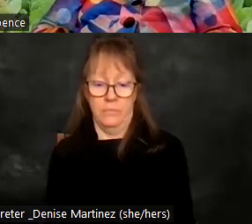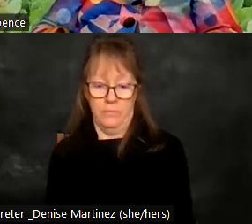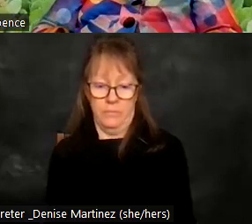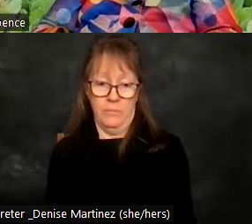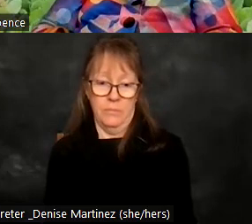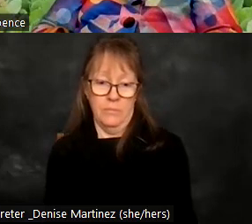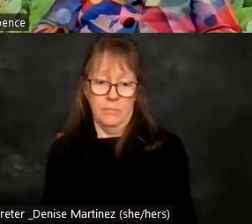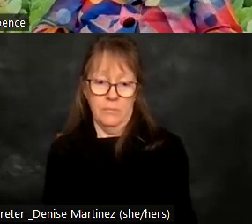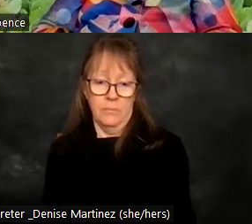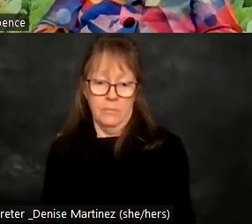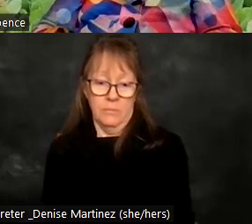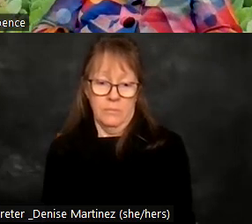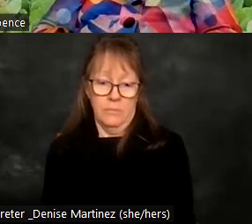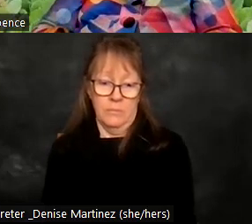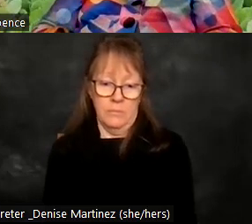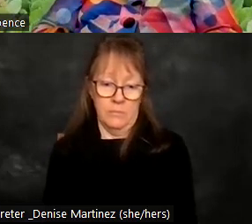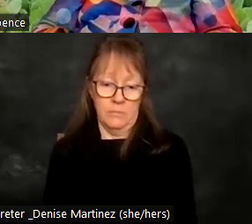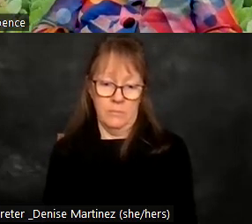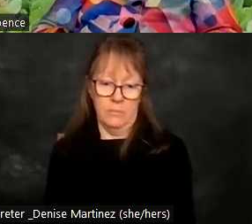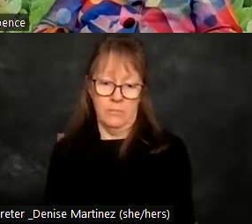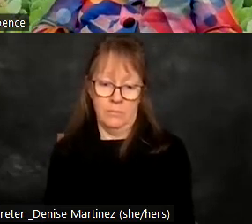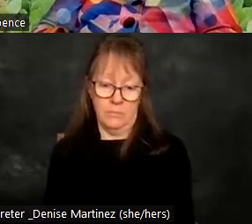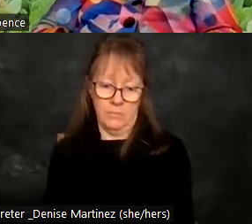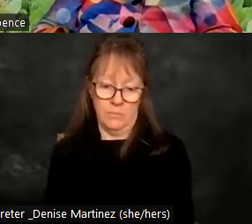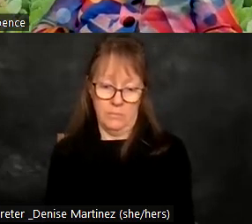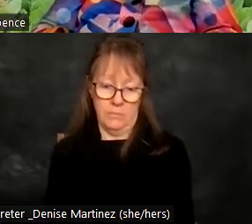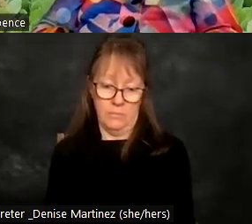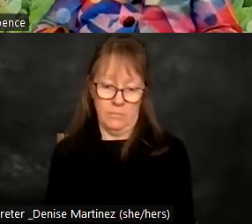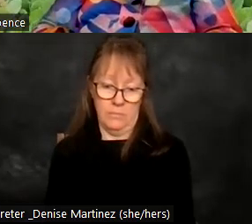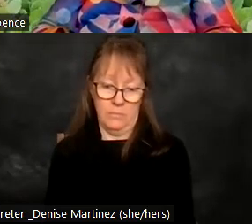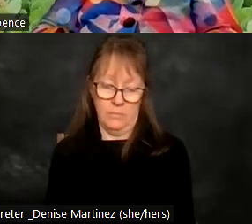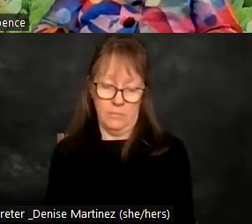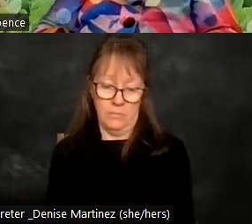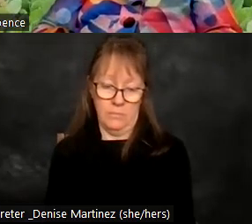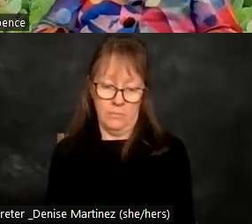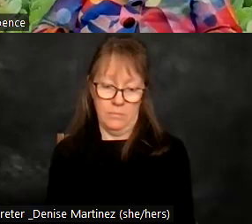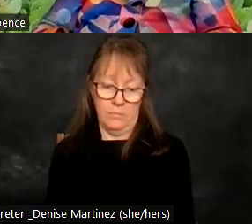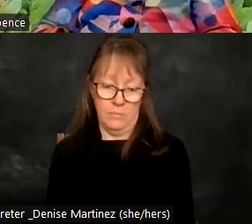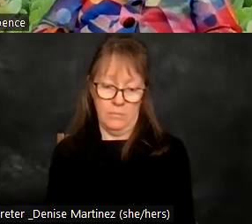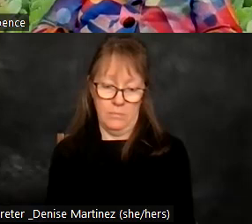humanidad y nosotros también como residentes de East Boston. Muchas gracias.